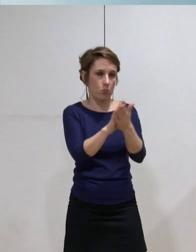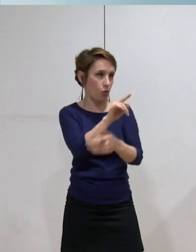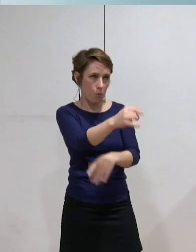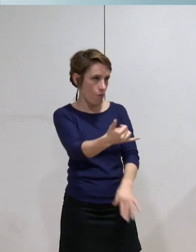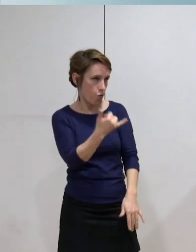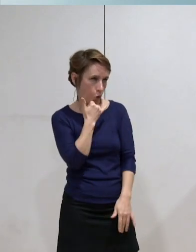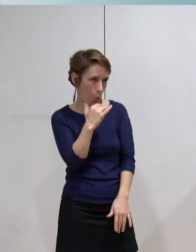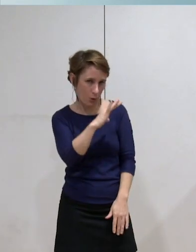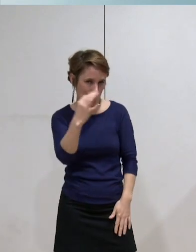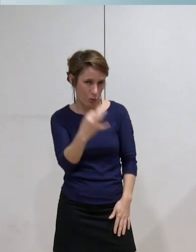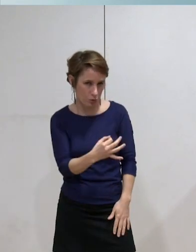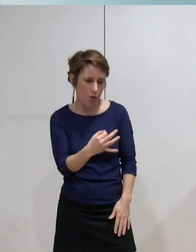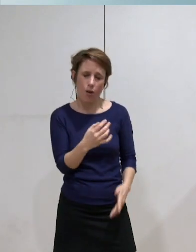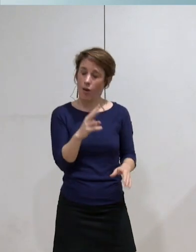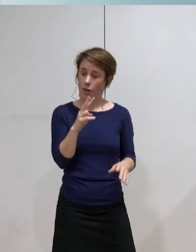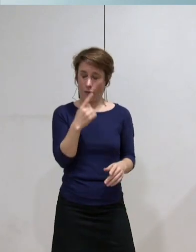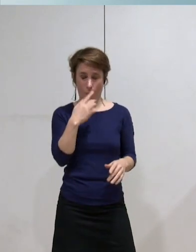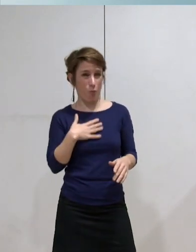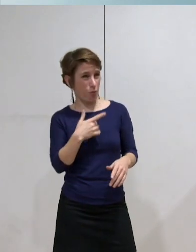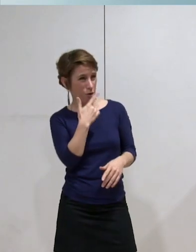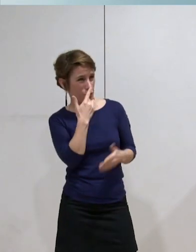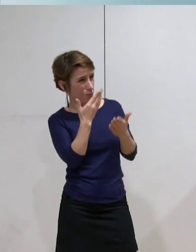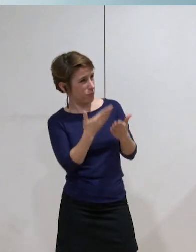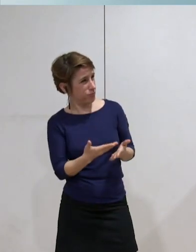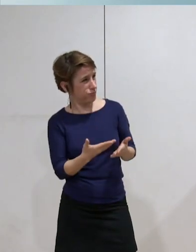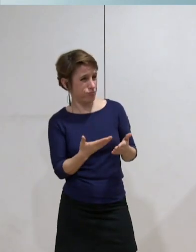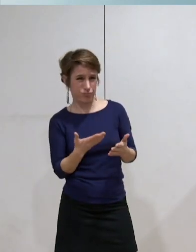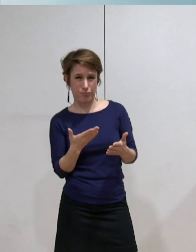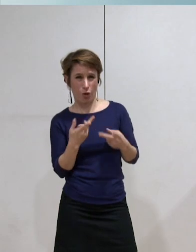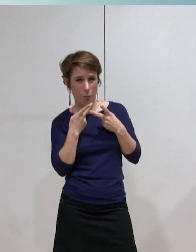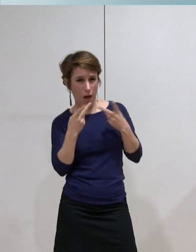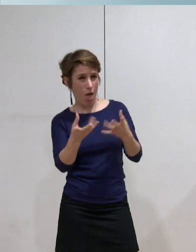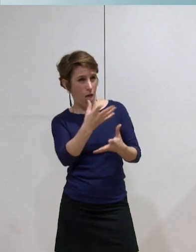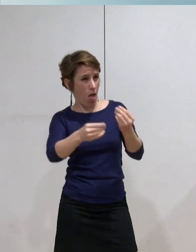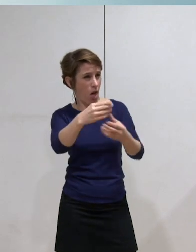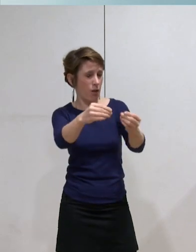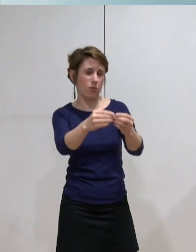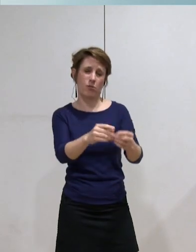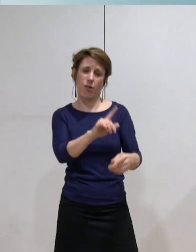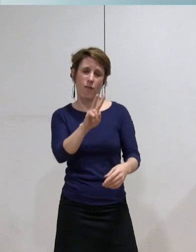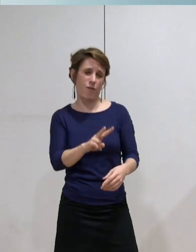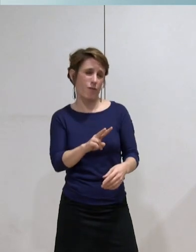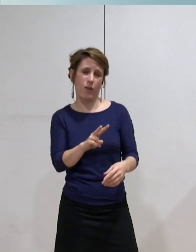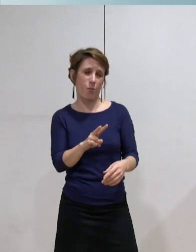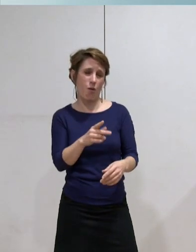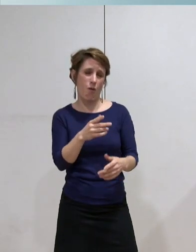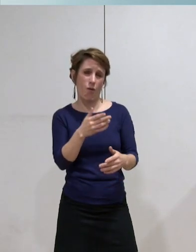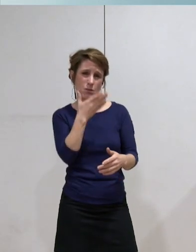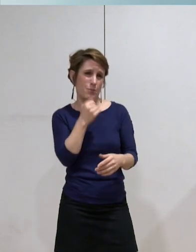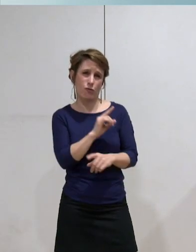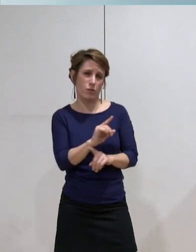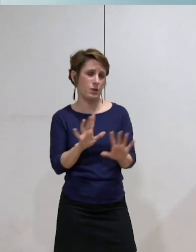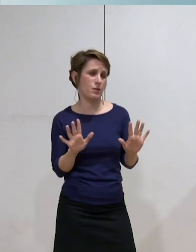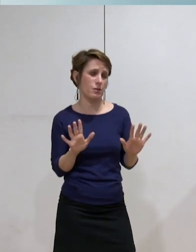trouve que c'est pas très élégant de votre part de faire ce type de d'amalgame et et citation alors j'en viens au